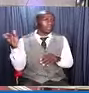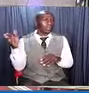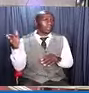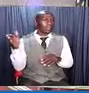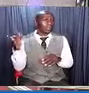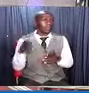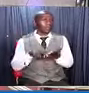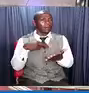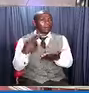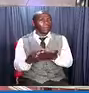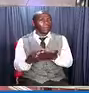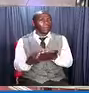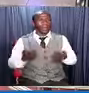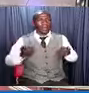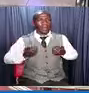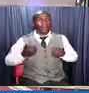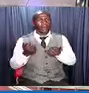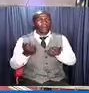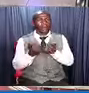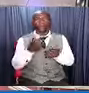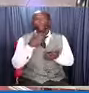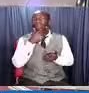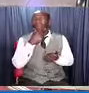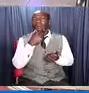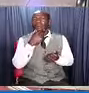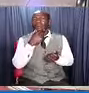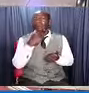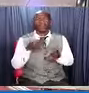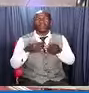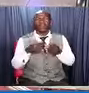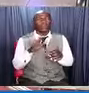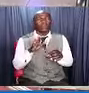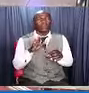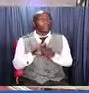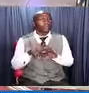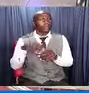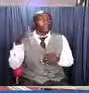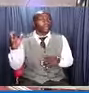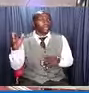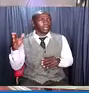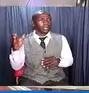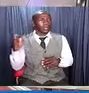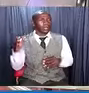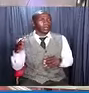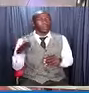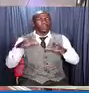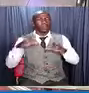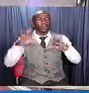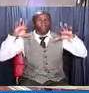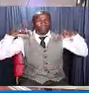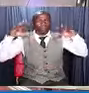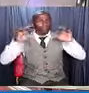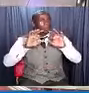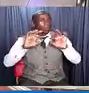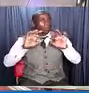houses. Na kuangushana humu humu wasichana. And you're always na wandugu mipango ya kando. And a lot of infidelity. Ndio mnakausha mvua isinyeshe. That's why you're